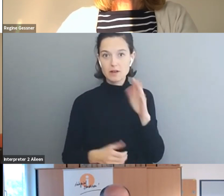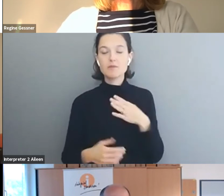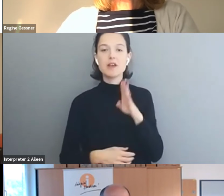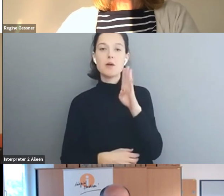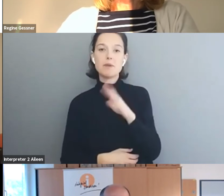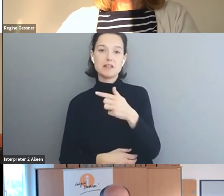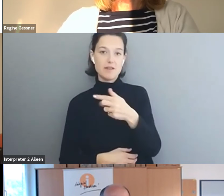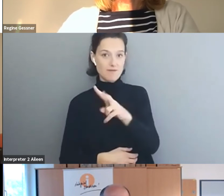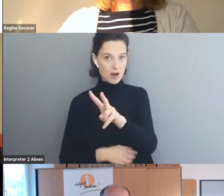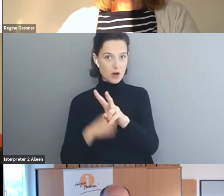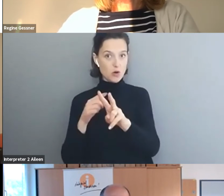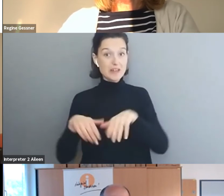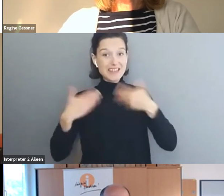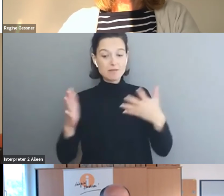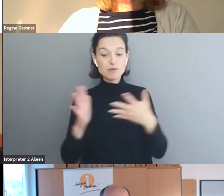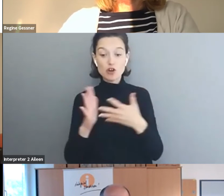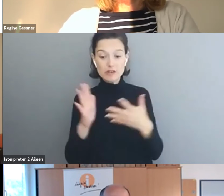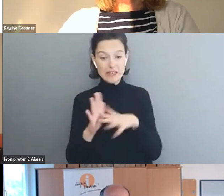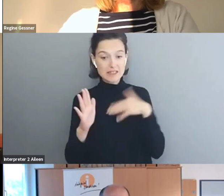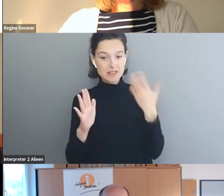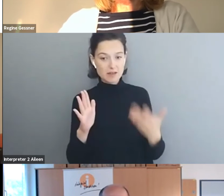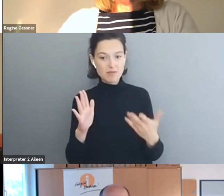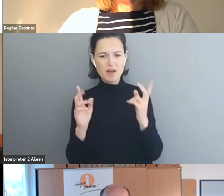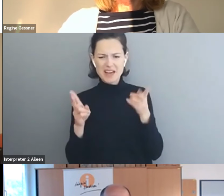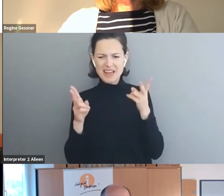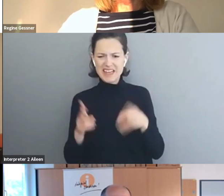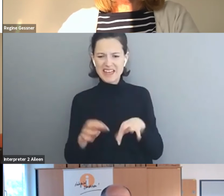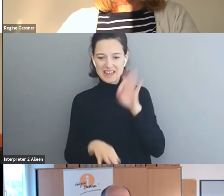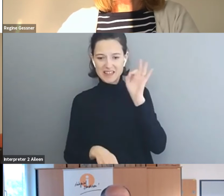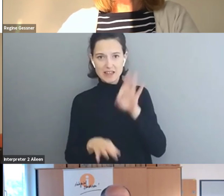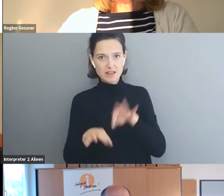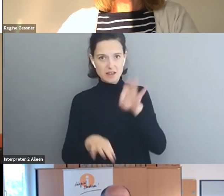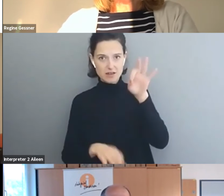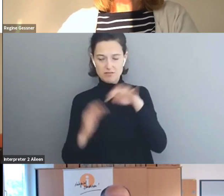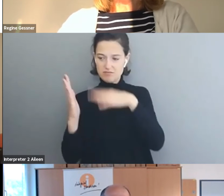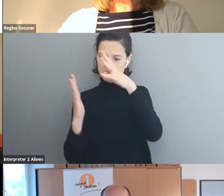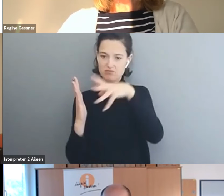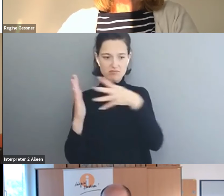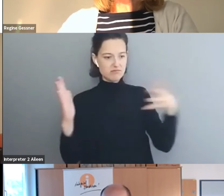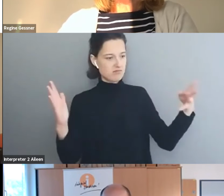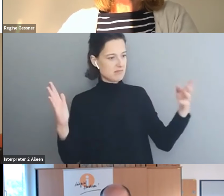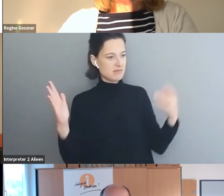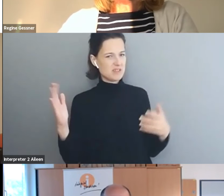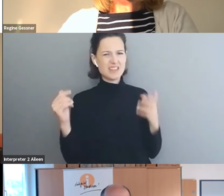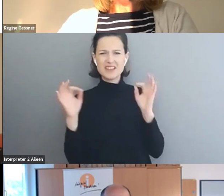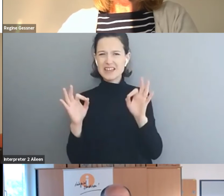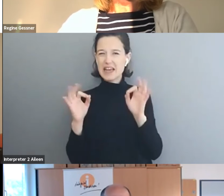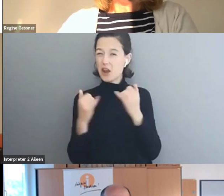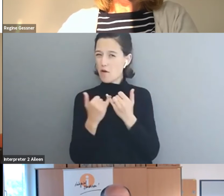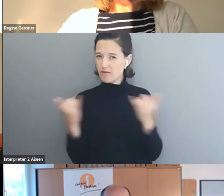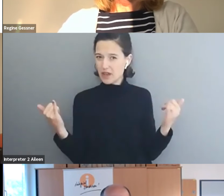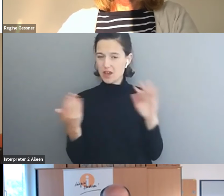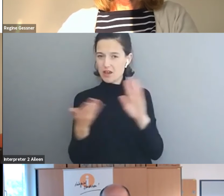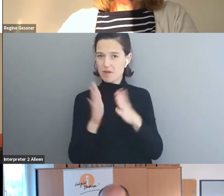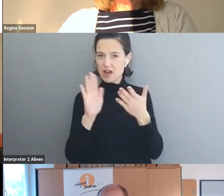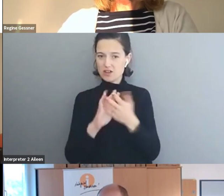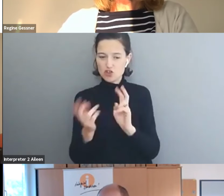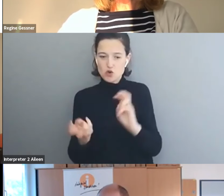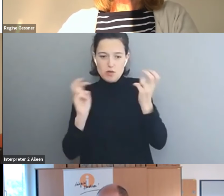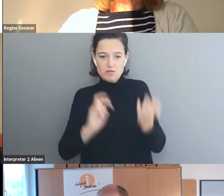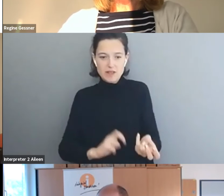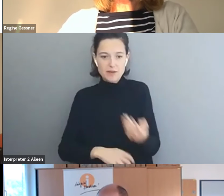die dazugehörigen Tests, aber die Richtlinien geben oft nicht her, wie Barrierefreiheit im konkreten Fall hergestellt werden kann.